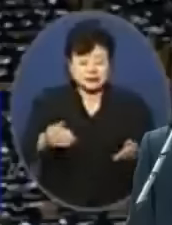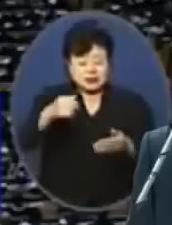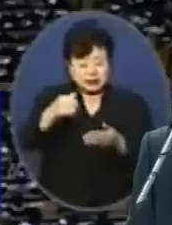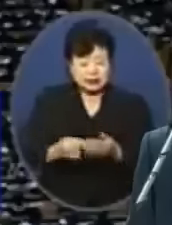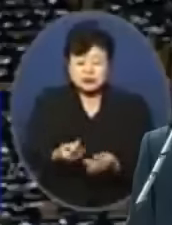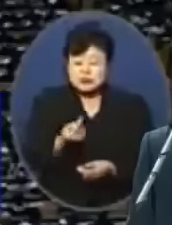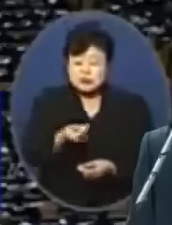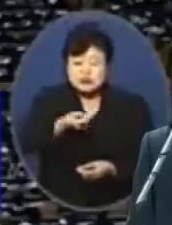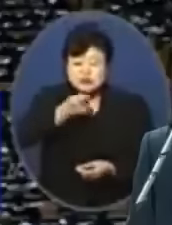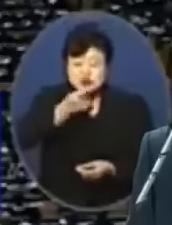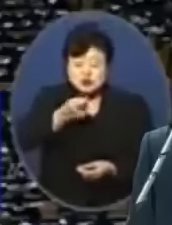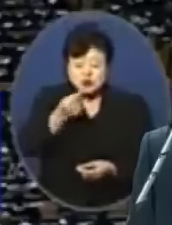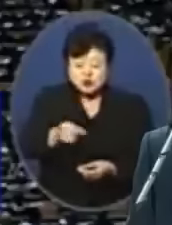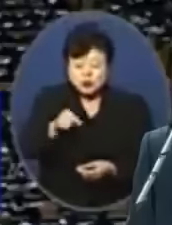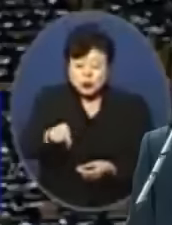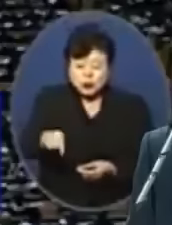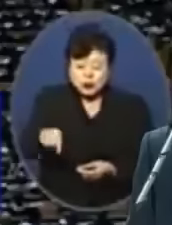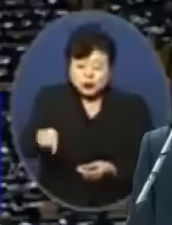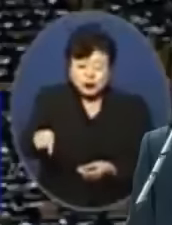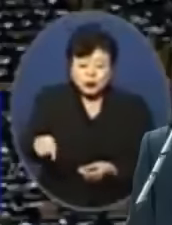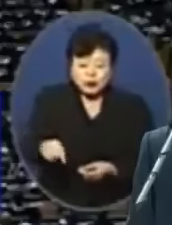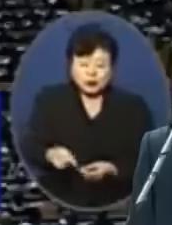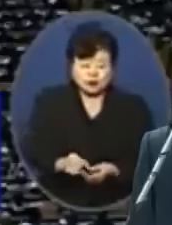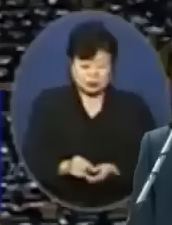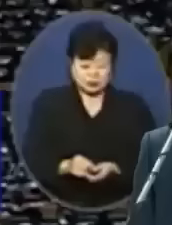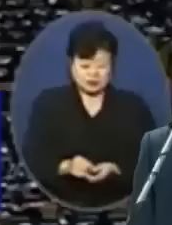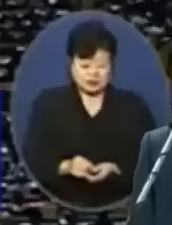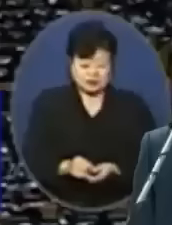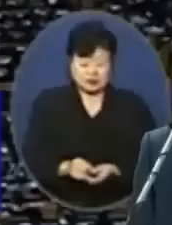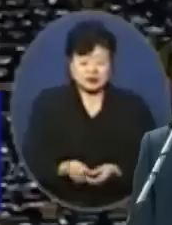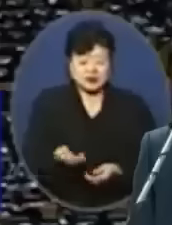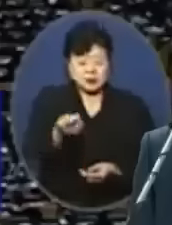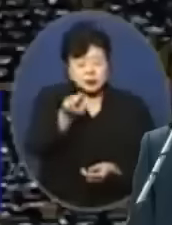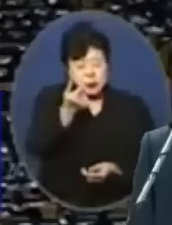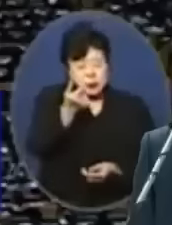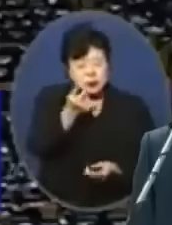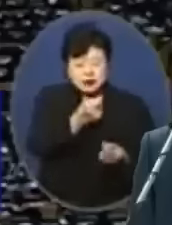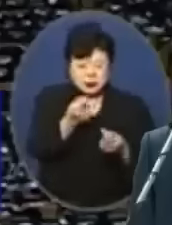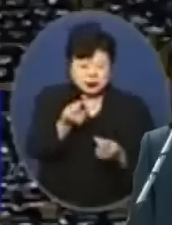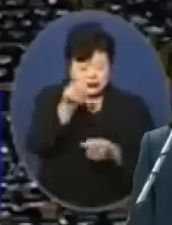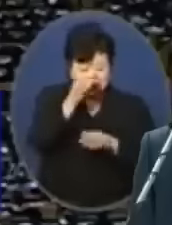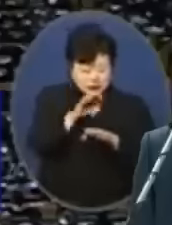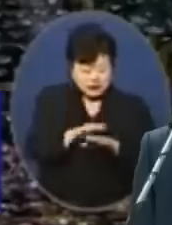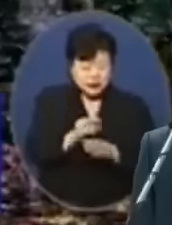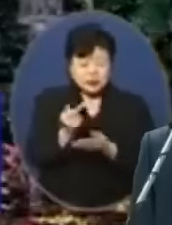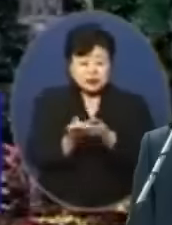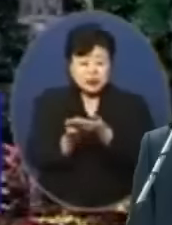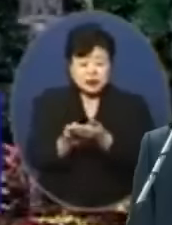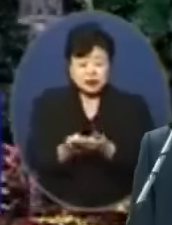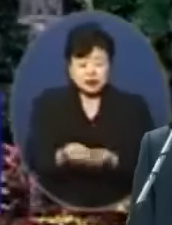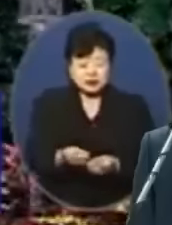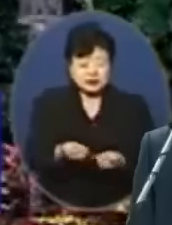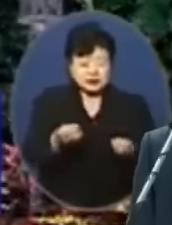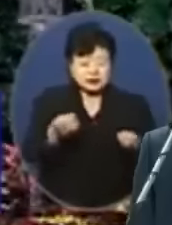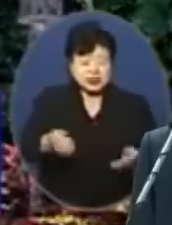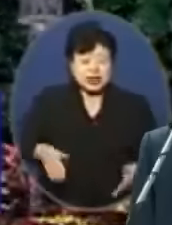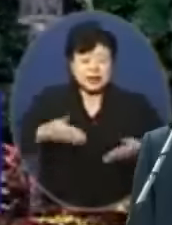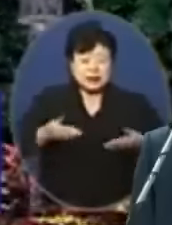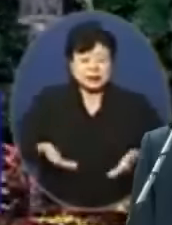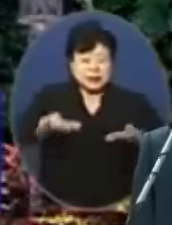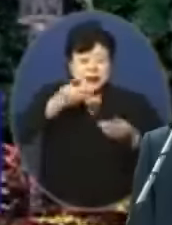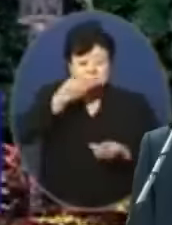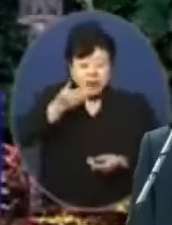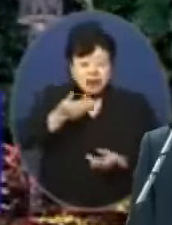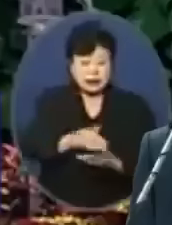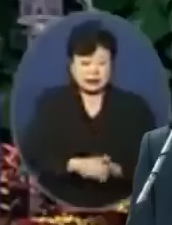한 방울 물이니 저울 위의 티끌과 같을 뿐이다. 섬들도 먼지를 들어올리듯 가볍게